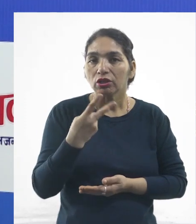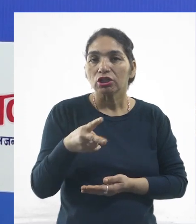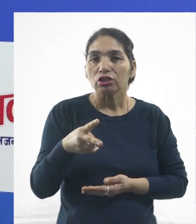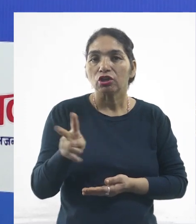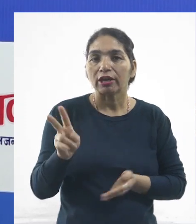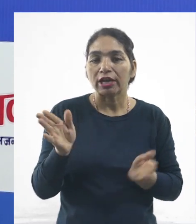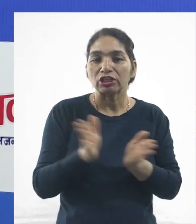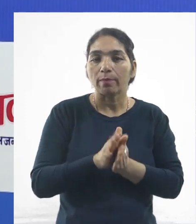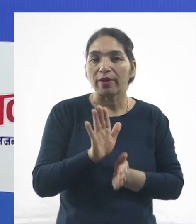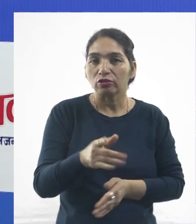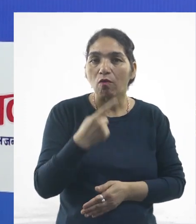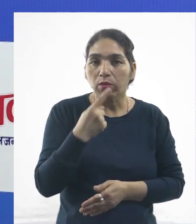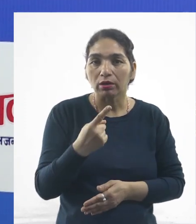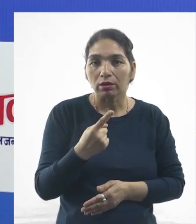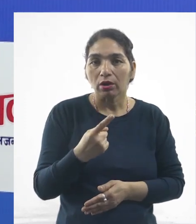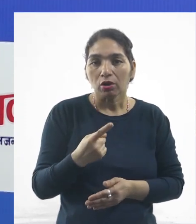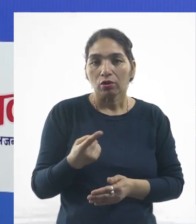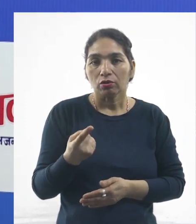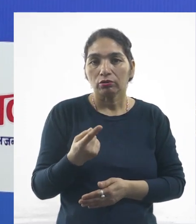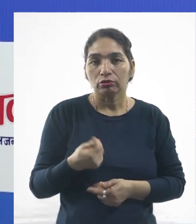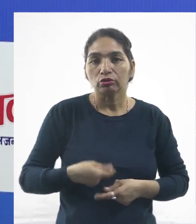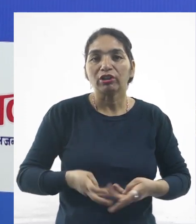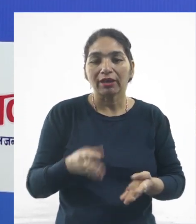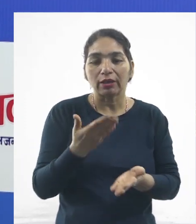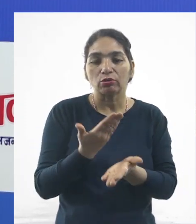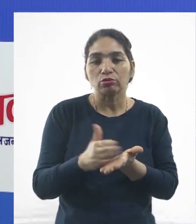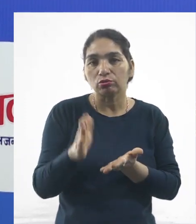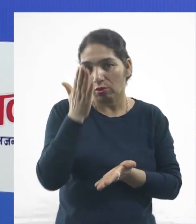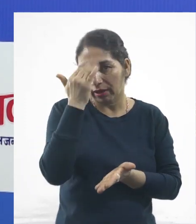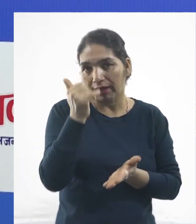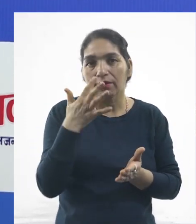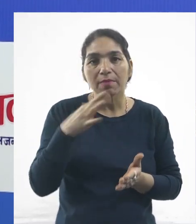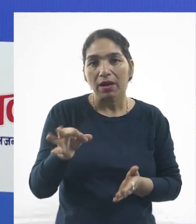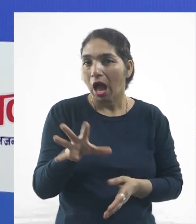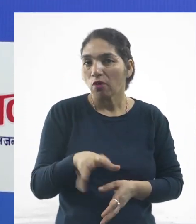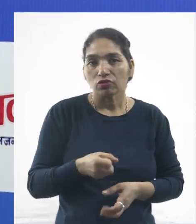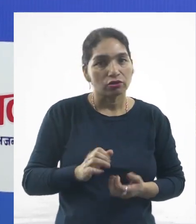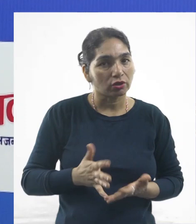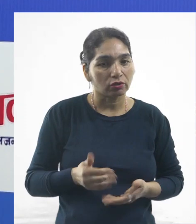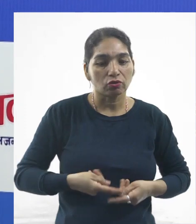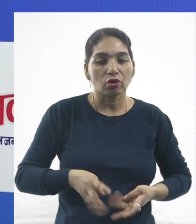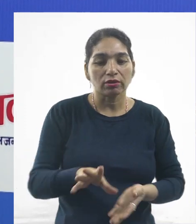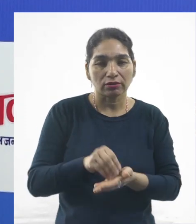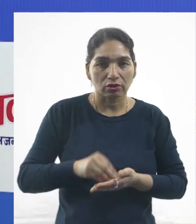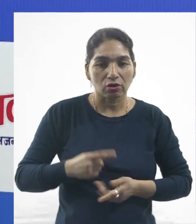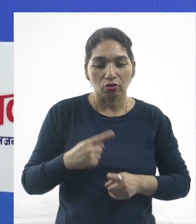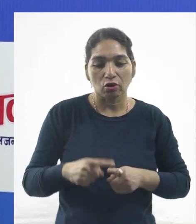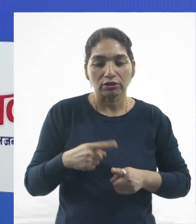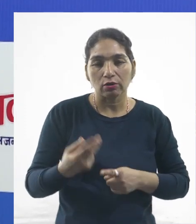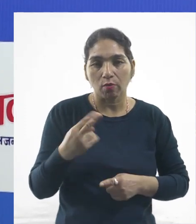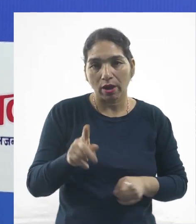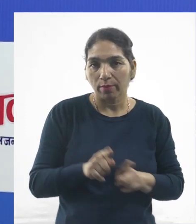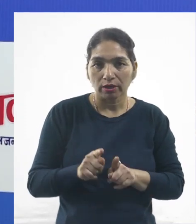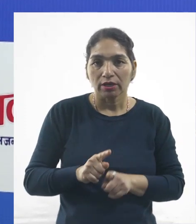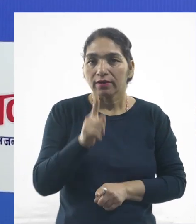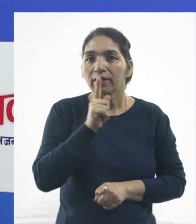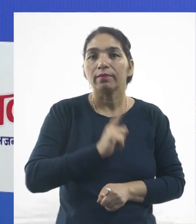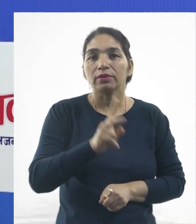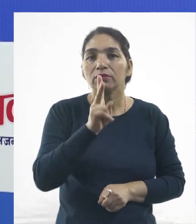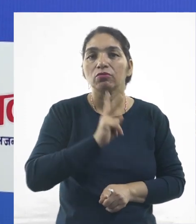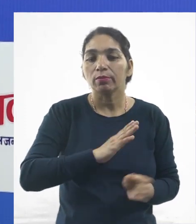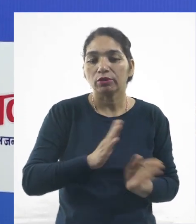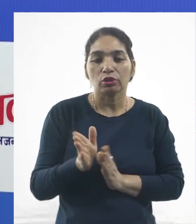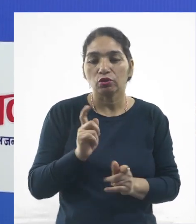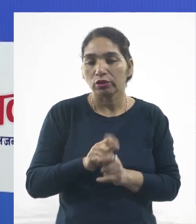पनि अहिले साँच्ची नै छुटेको हुनाले ठ्याक्कै यकिन पनि आउन सकेका छैन यो तथ्याङ्क सङ्कलन पनि खर्चालु भए पनि बरु एक वर्ष दुई वर्ष योजना बनाएर भए